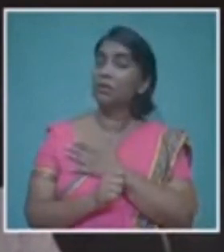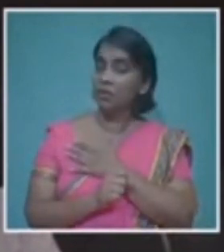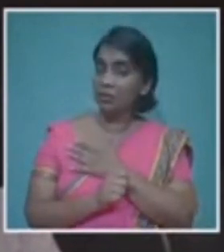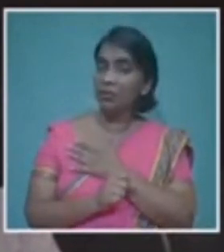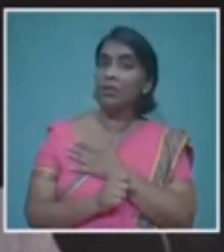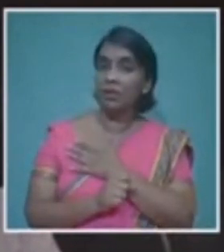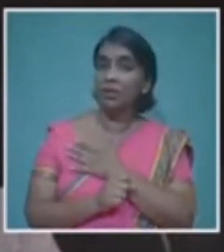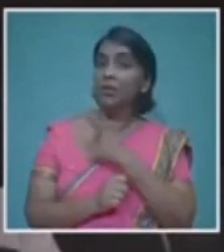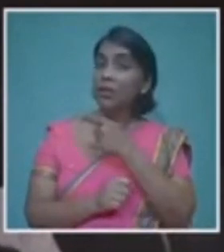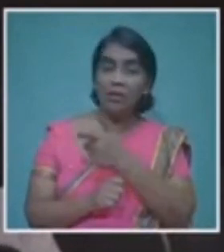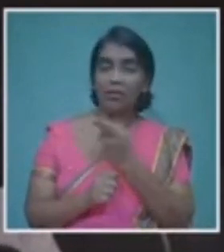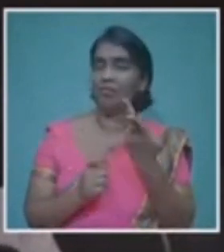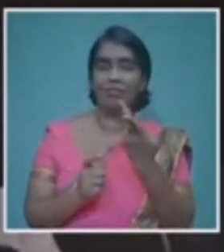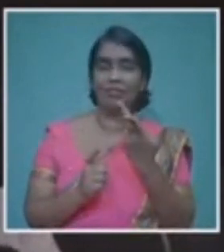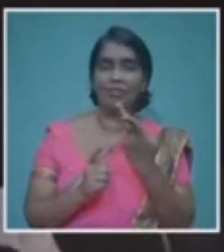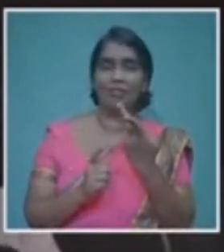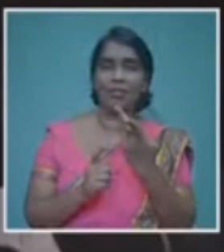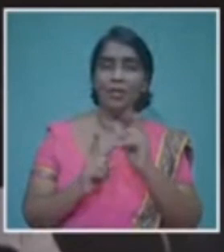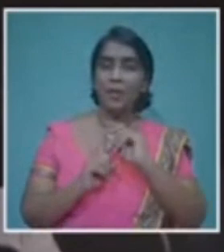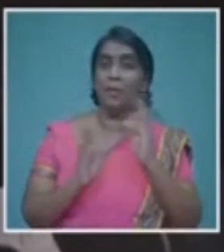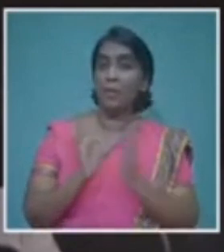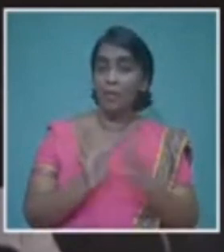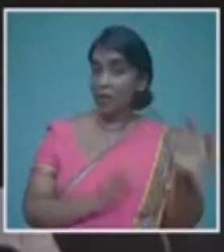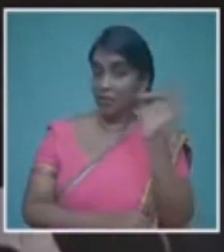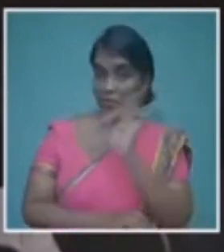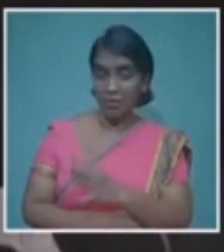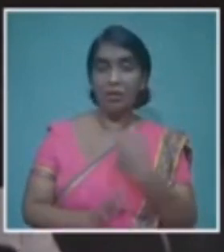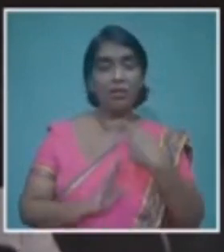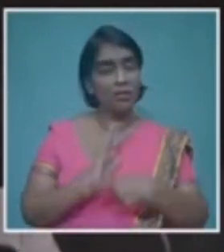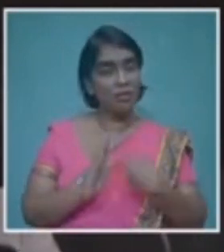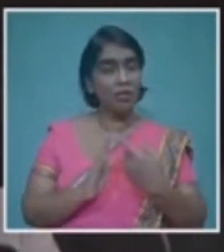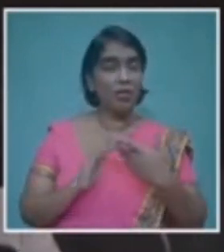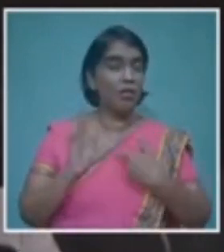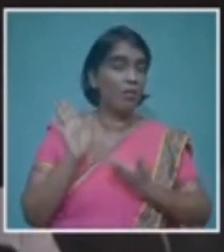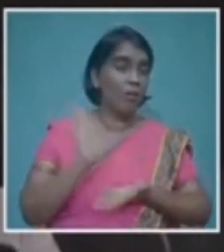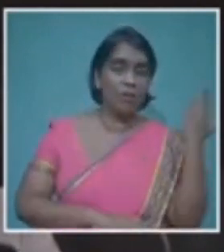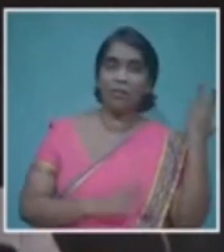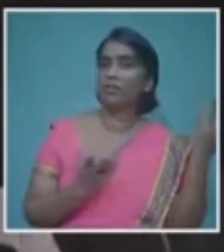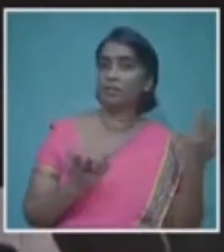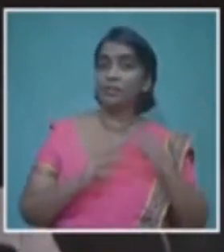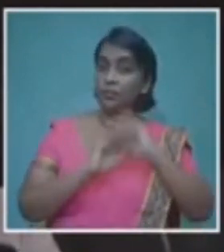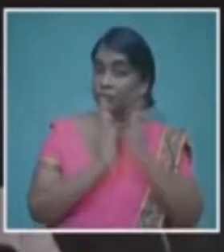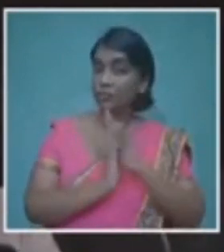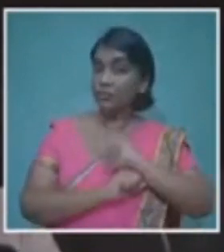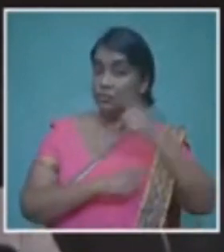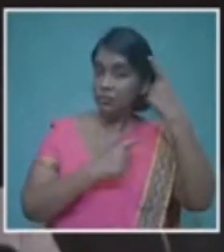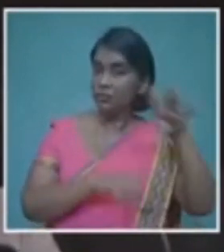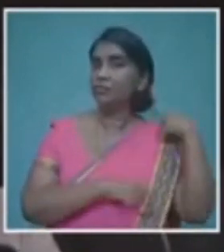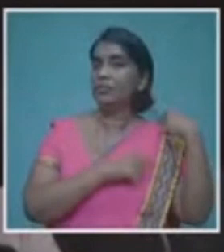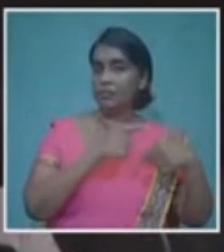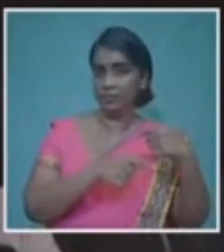राजपाक्सट सिद्धवे ने ओहुव अगमैति करान्नवत मेराटिंग पिटवेन्नवत ए सिद्धिदामे हरहा